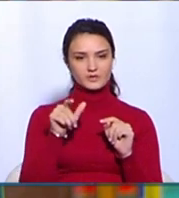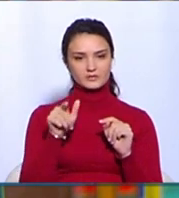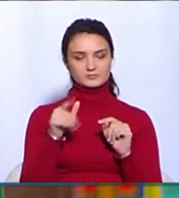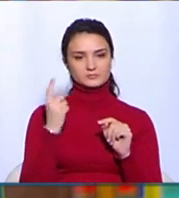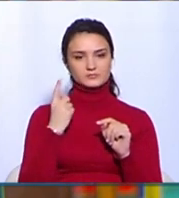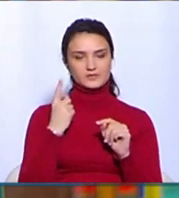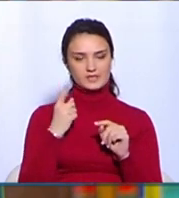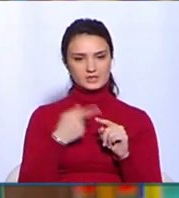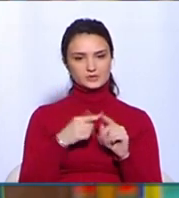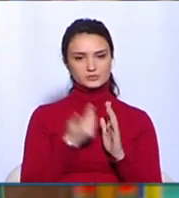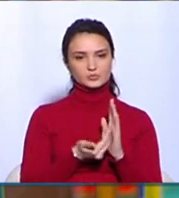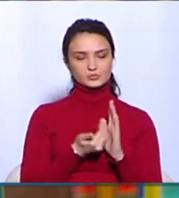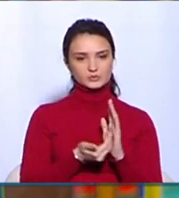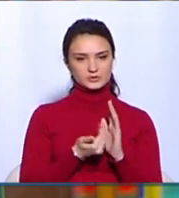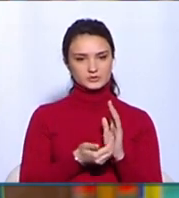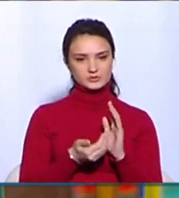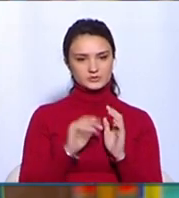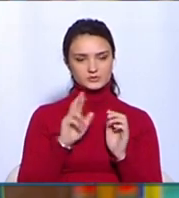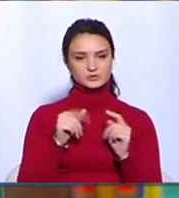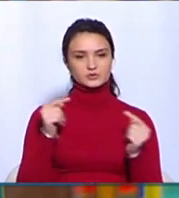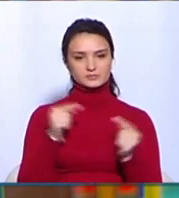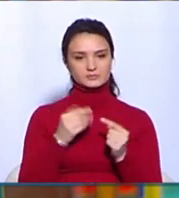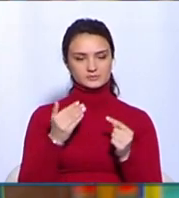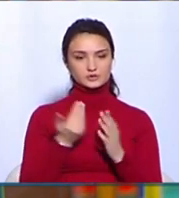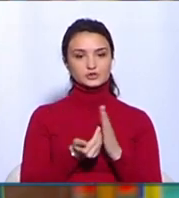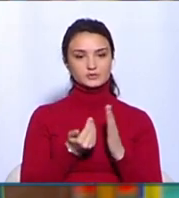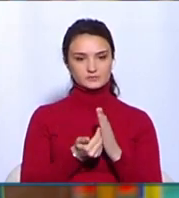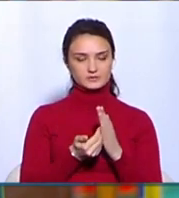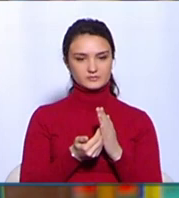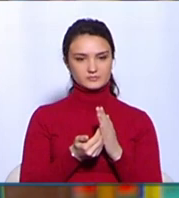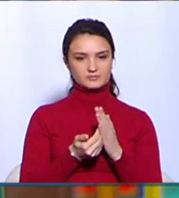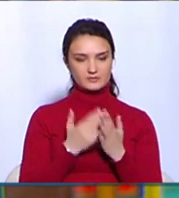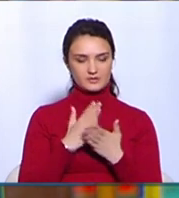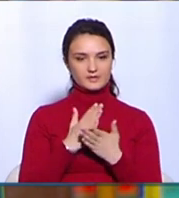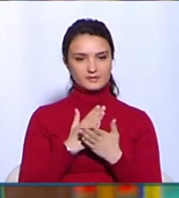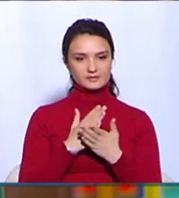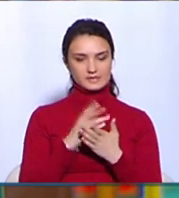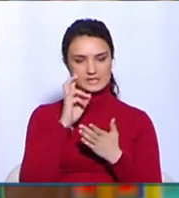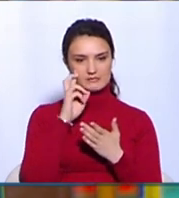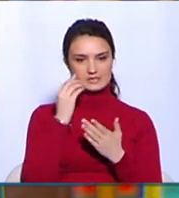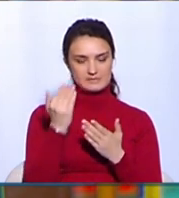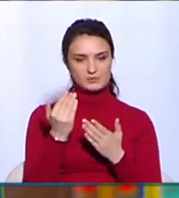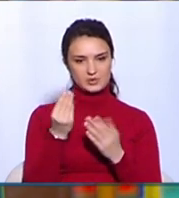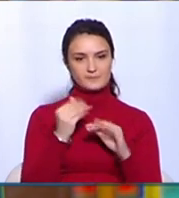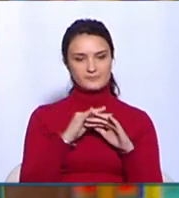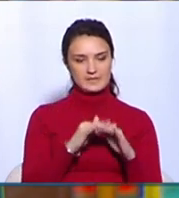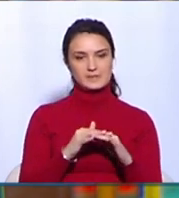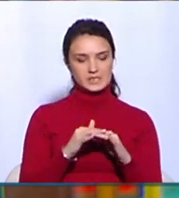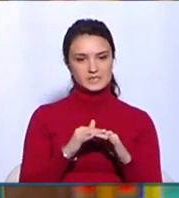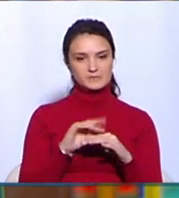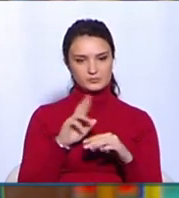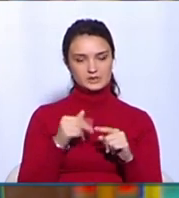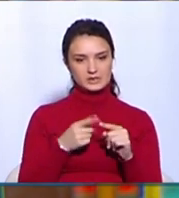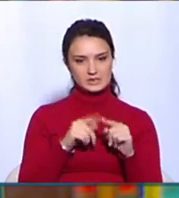დისპანსერში პირველადი კონსულტაცია და შესაბამისი რჩევა დარიგებები არის სახელმწიფოს მიერ დაფინანსებული